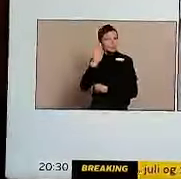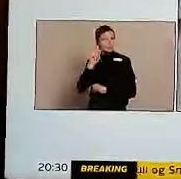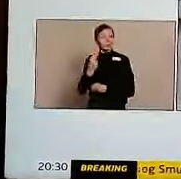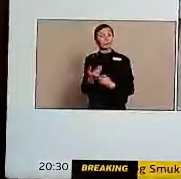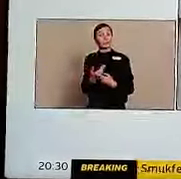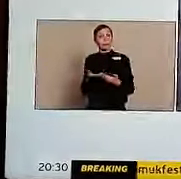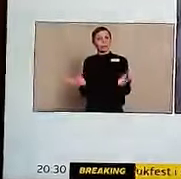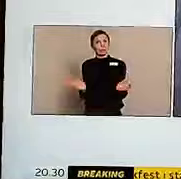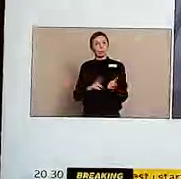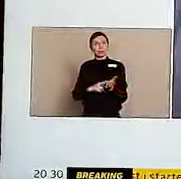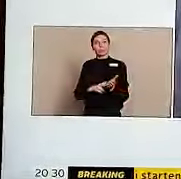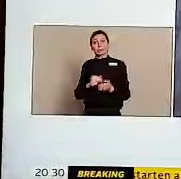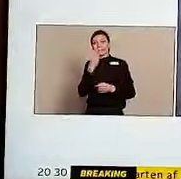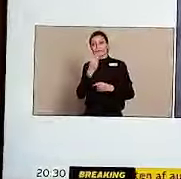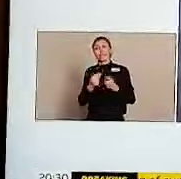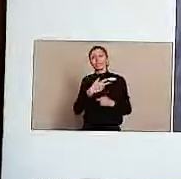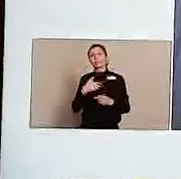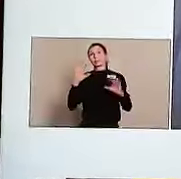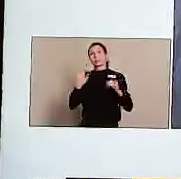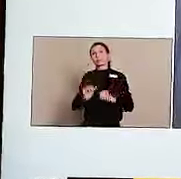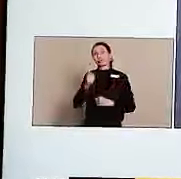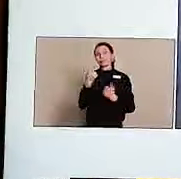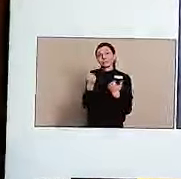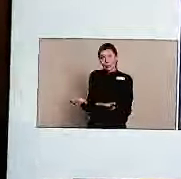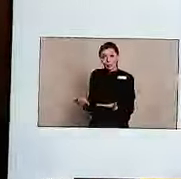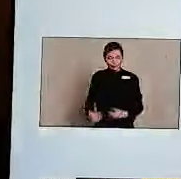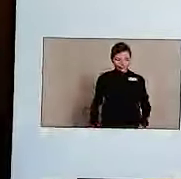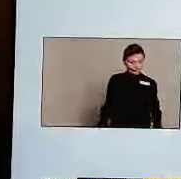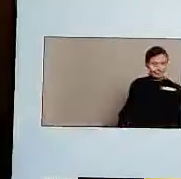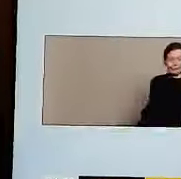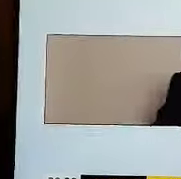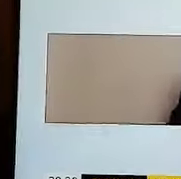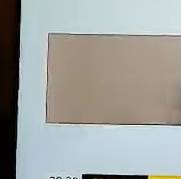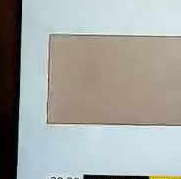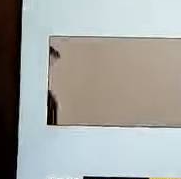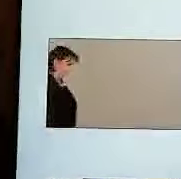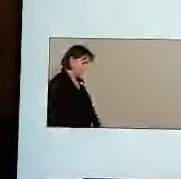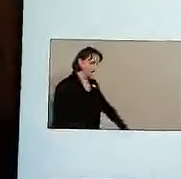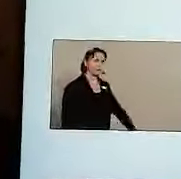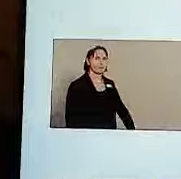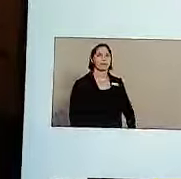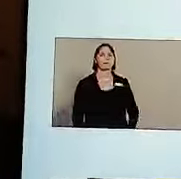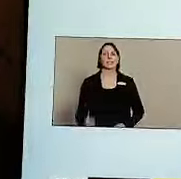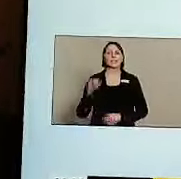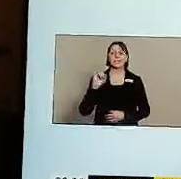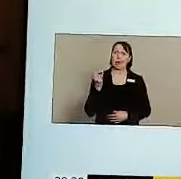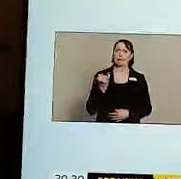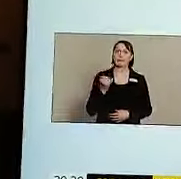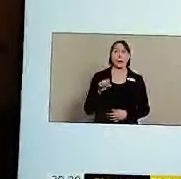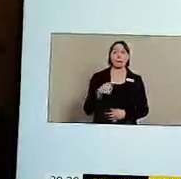الواردة بسبب كما ذكر من أخبار في هذا اليوم